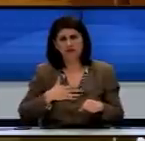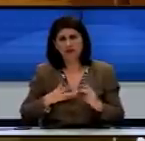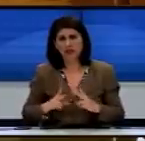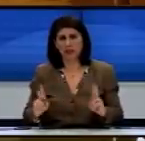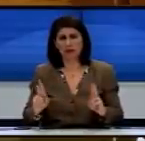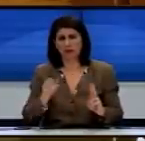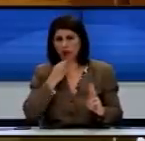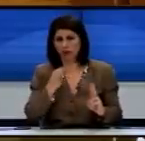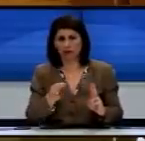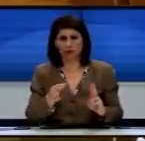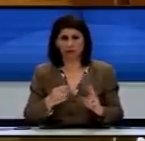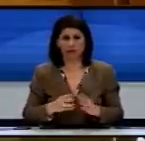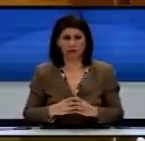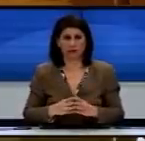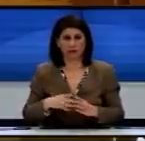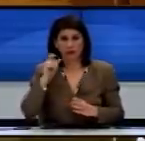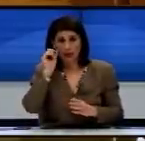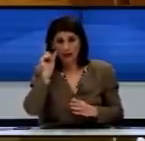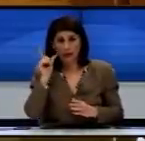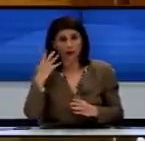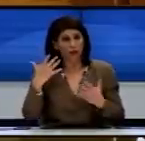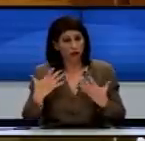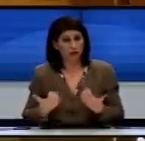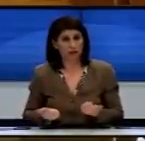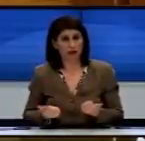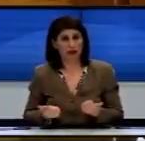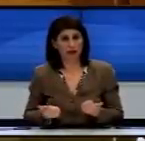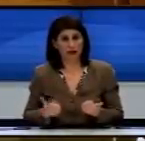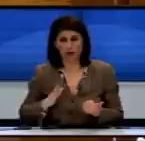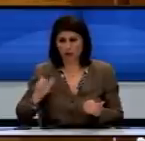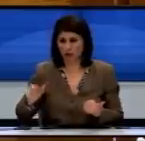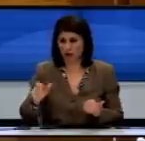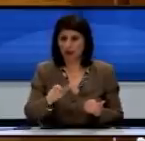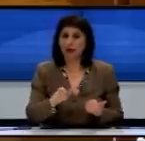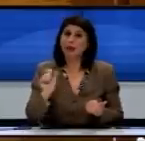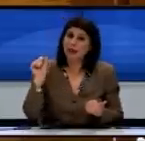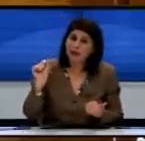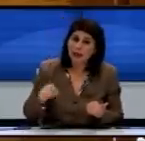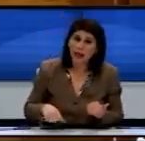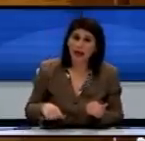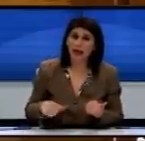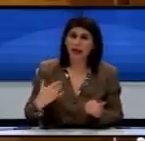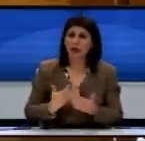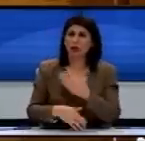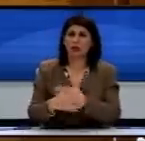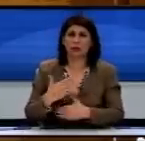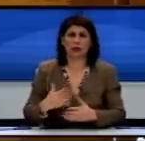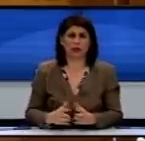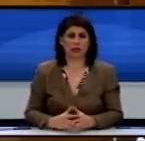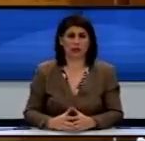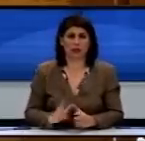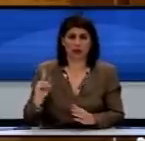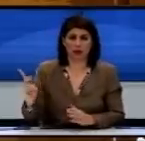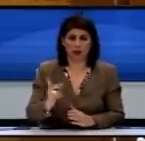μου να πω, δεν είναι και αυτή η εντύπωση η οποία υπάρχει στους πολίτες σήμερα. Οι πολίτες, ναι, είναι κουρασμένοι.